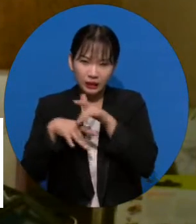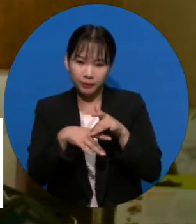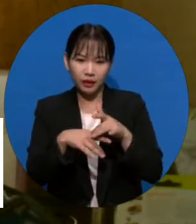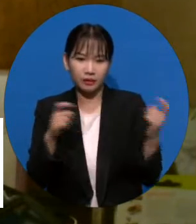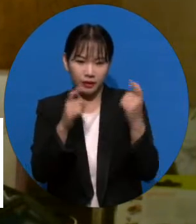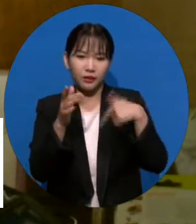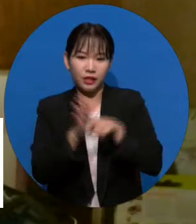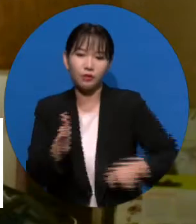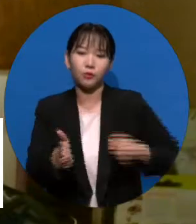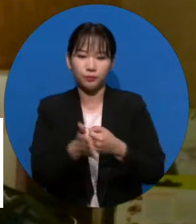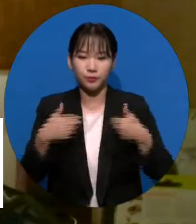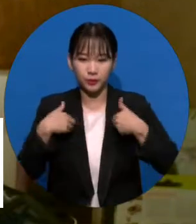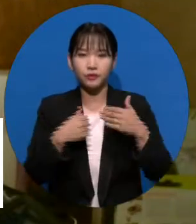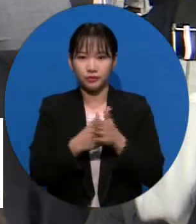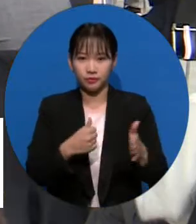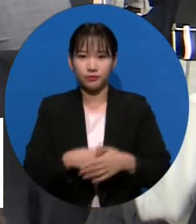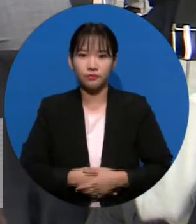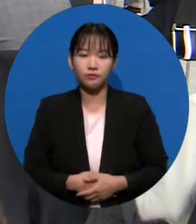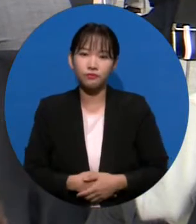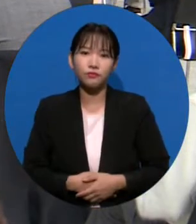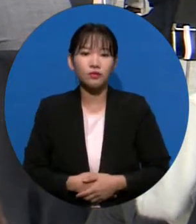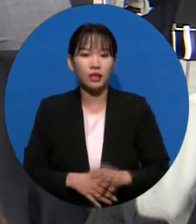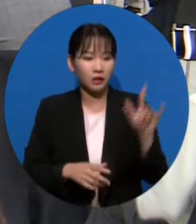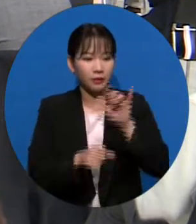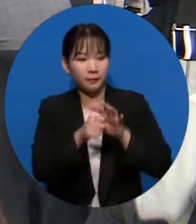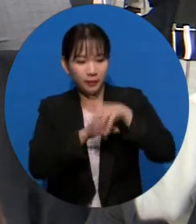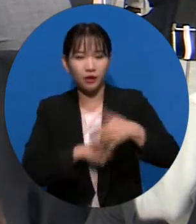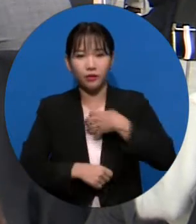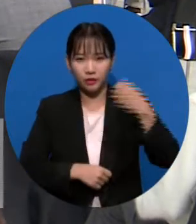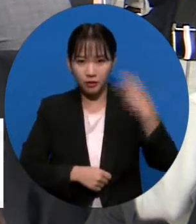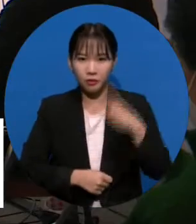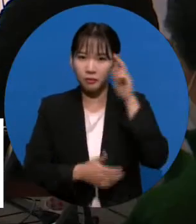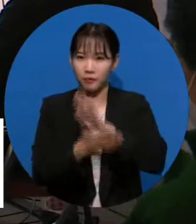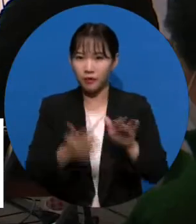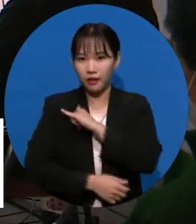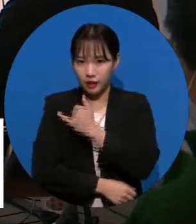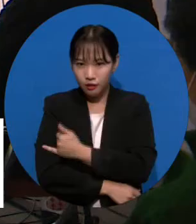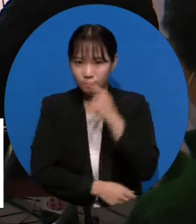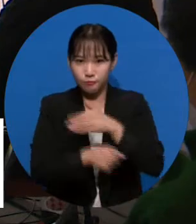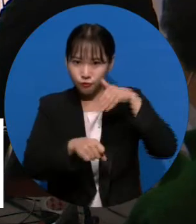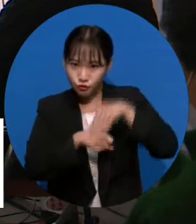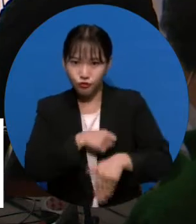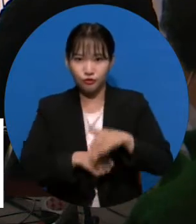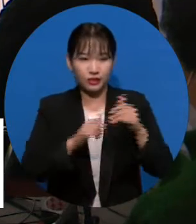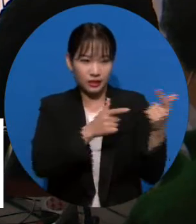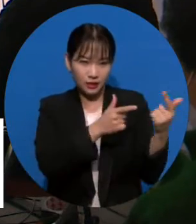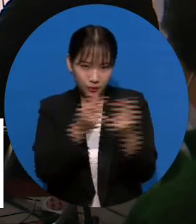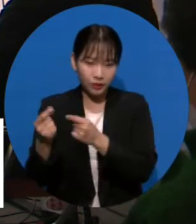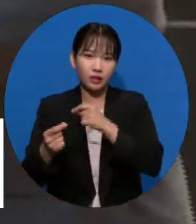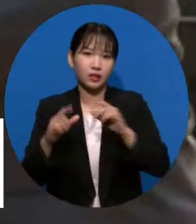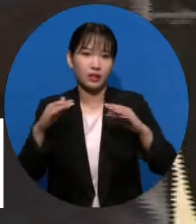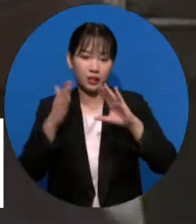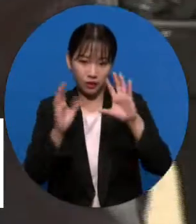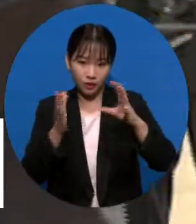of reconciliation and peace. 팬데믹 위기는 물론 평화와 인권, 민주주의 등 인류의 공통과제를